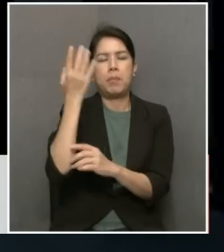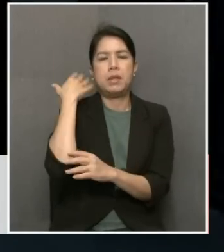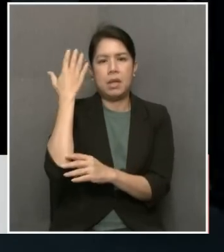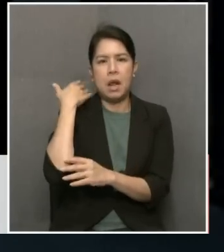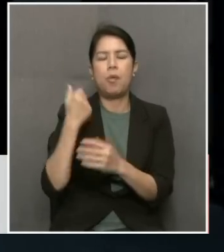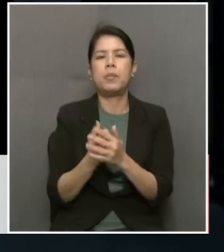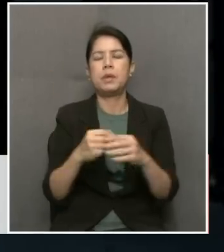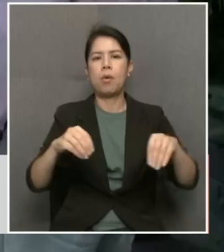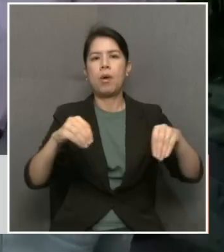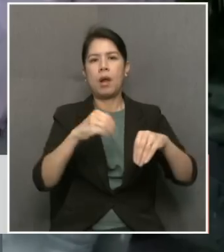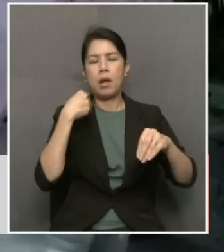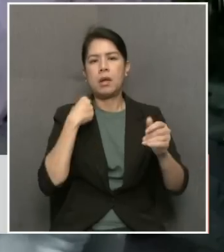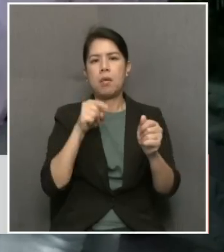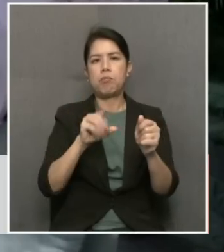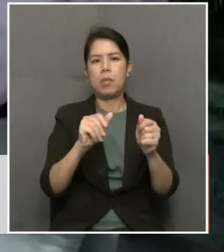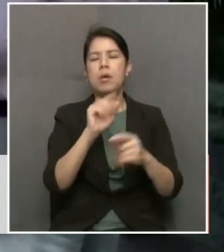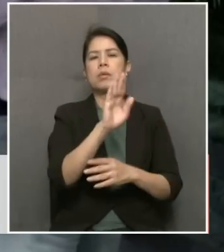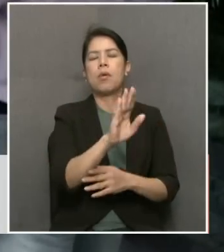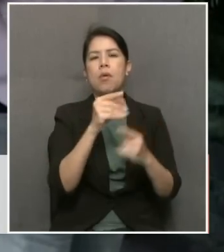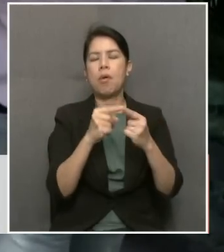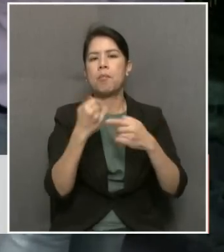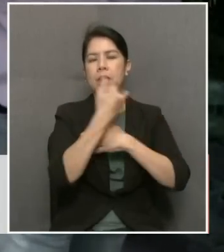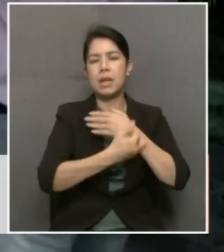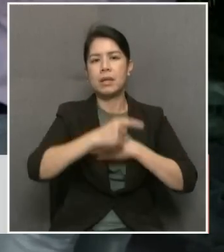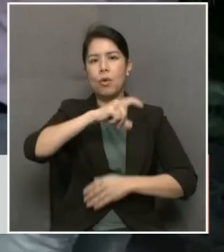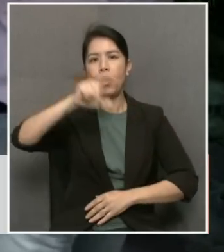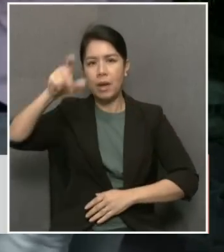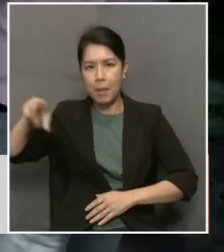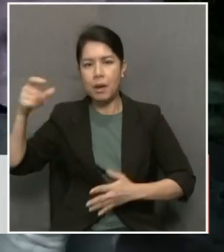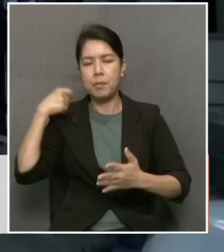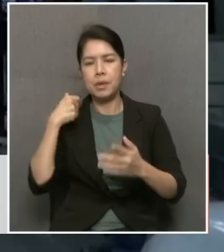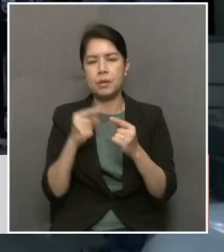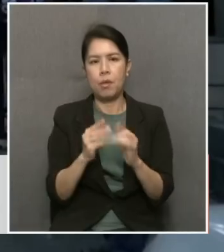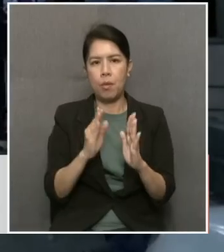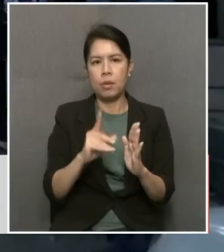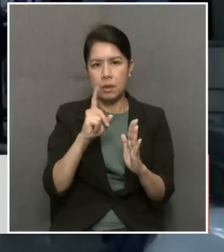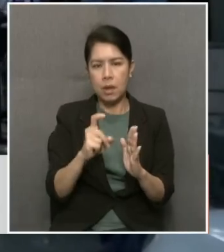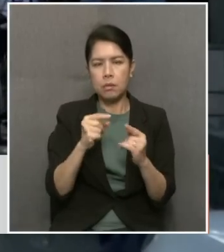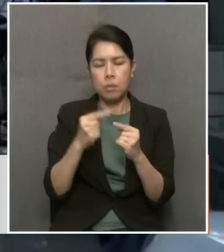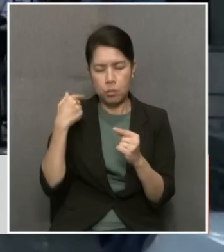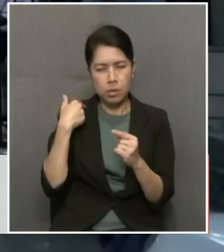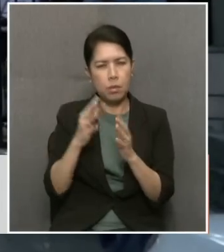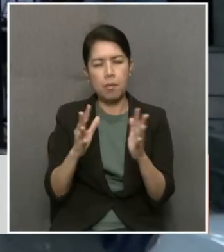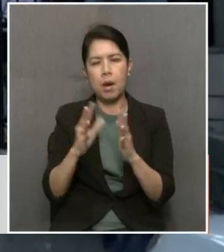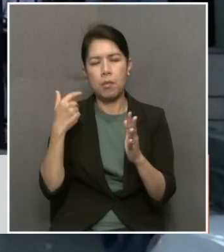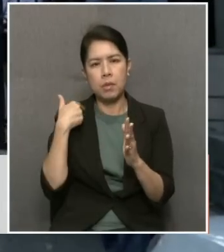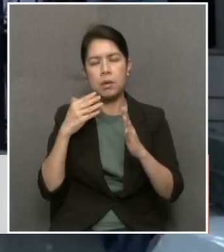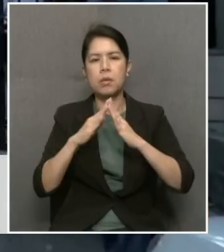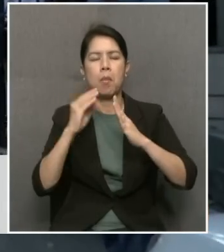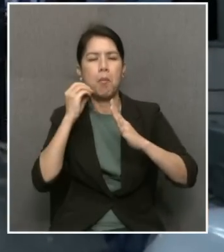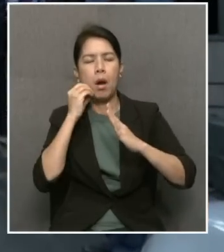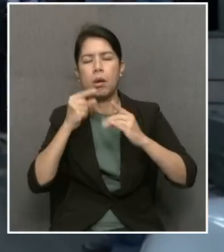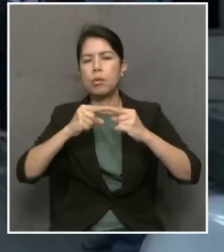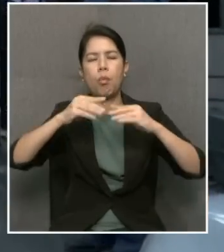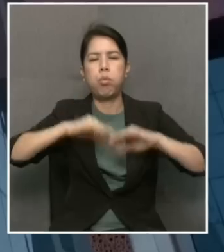ฐมันดุเมืองหลวงของเนปาลมีผู้เสียชีวิตมากถึง 9,000 คนบ้านเรือนสิ่งปลูกสร้างพังถล่มกว่า 600,000 ห